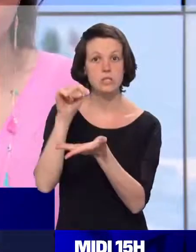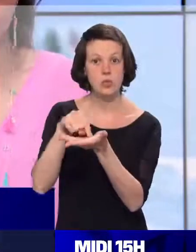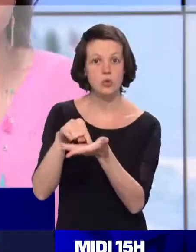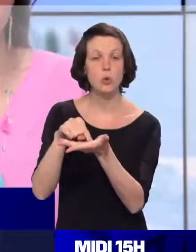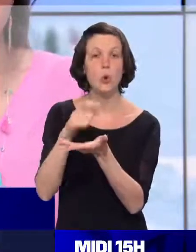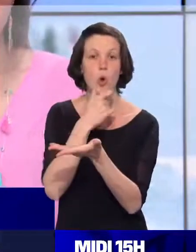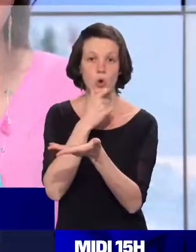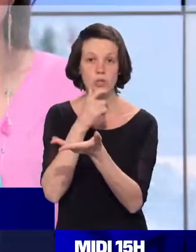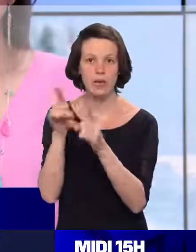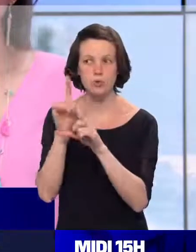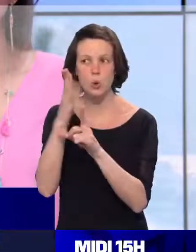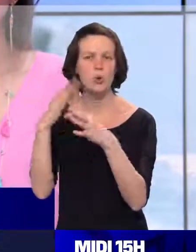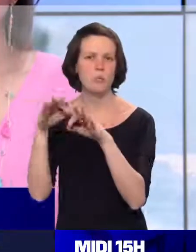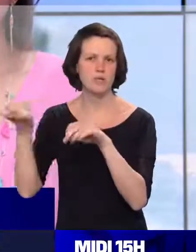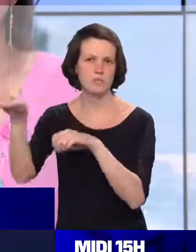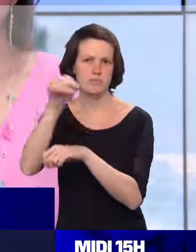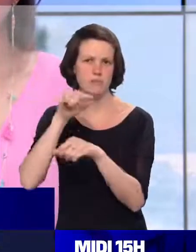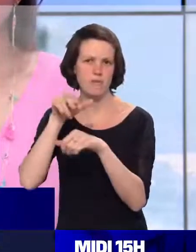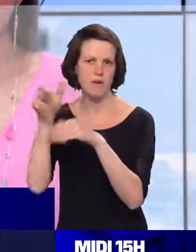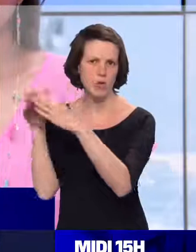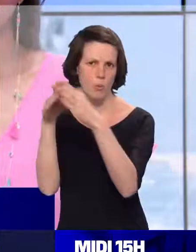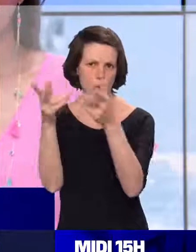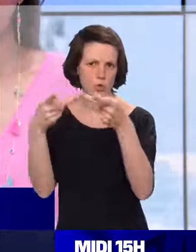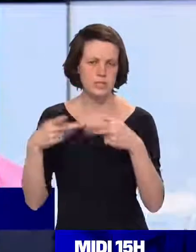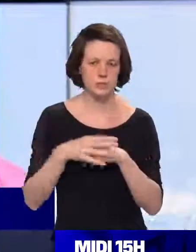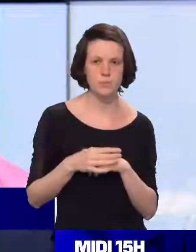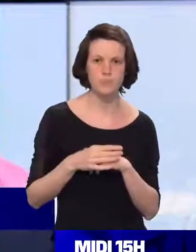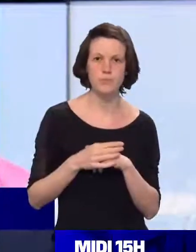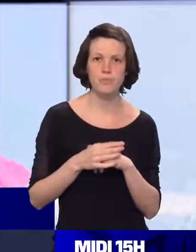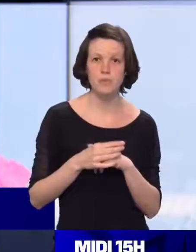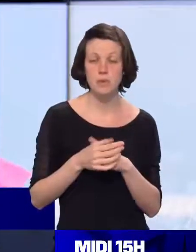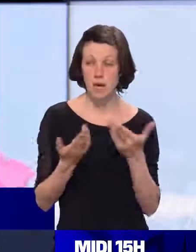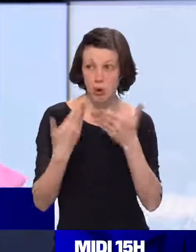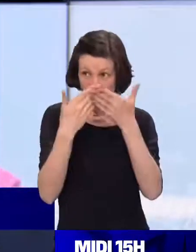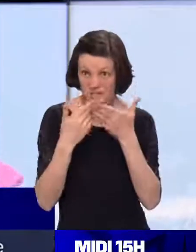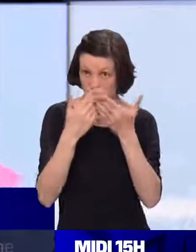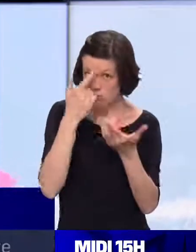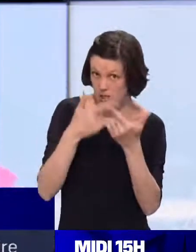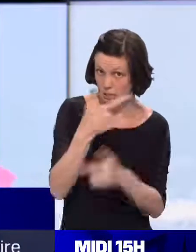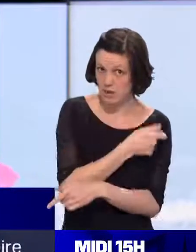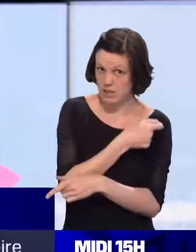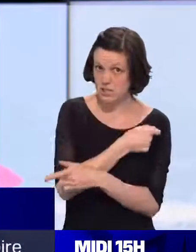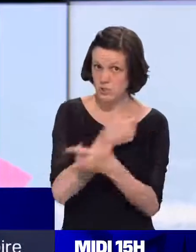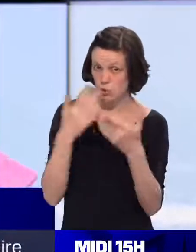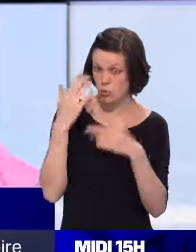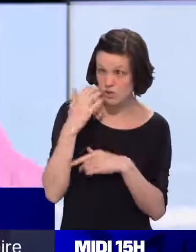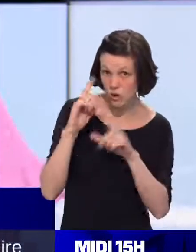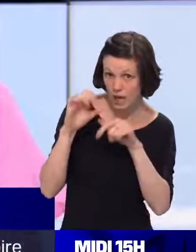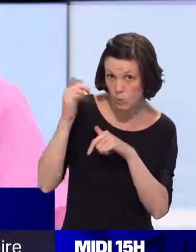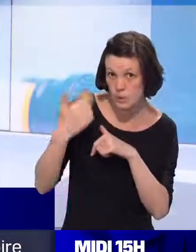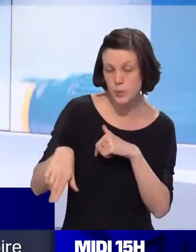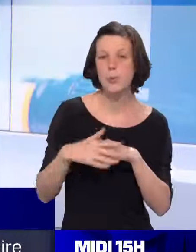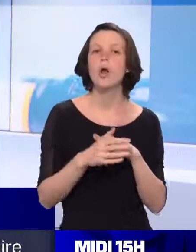études qui ont été menées jusqu'ici sur l'efficacité de la vaccination chez les adolescents? Alors ces études, elles ont été menées par presque tous les grands laboratoires actuellement.